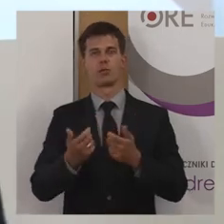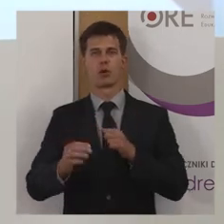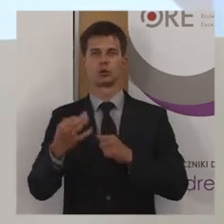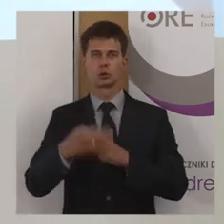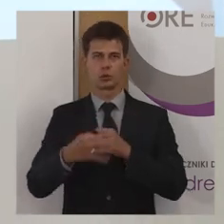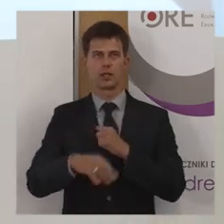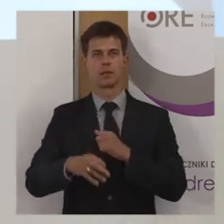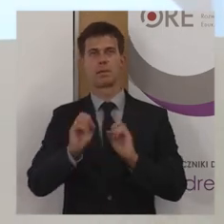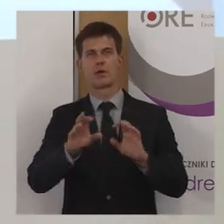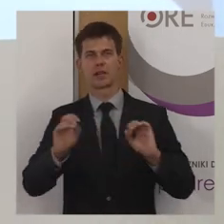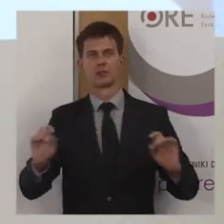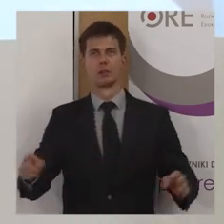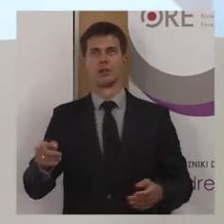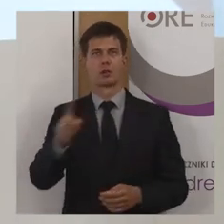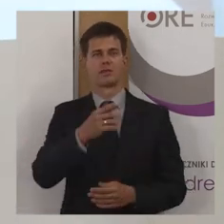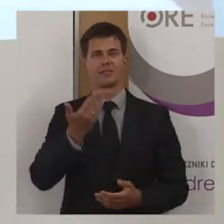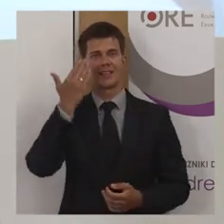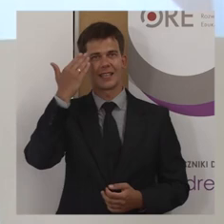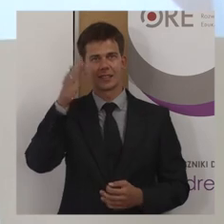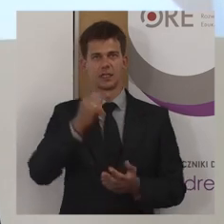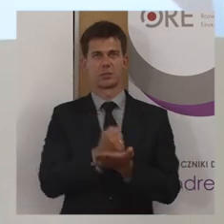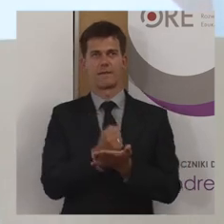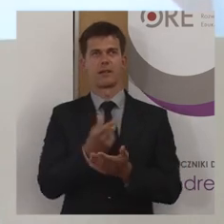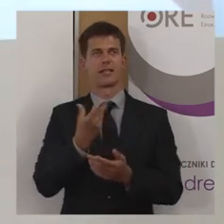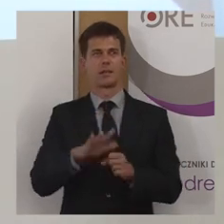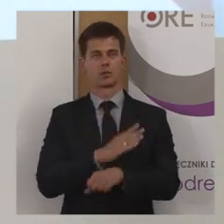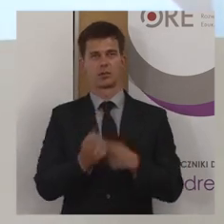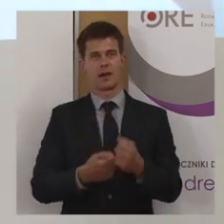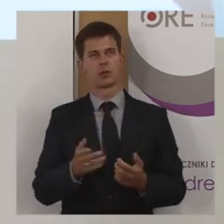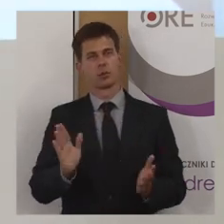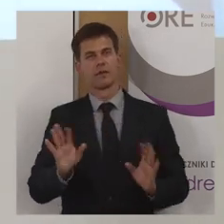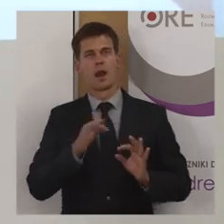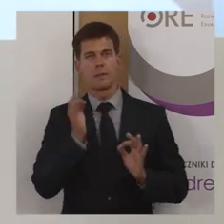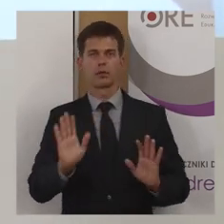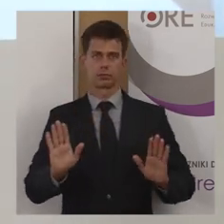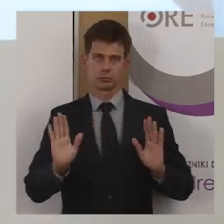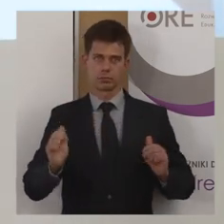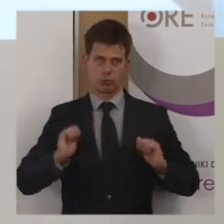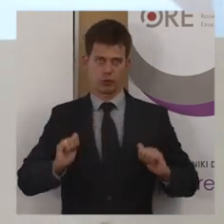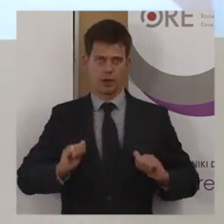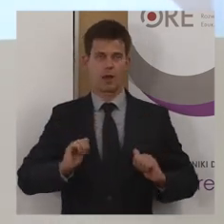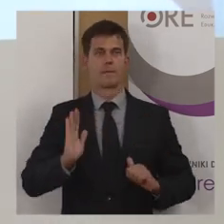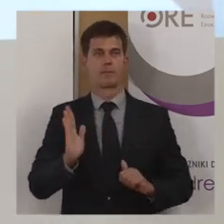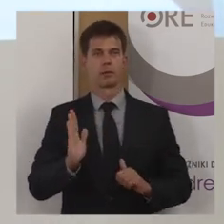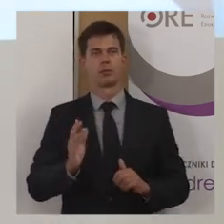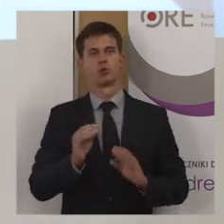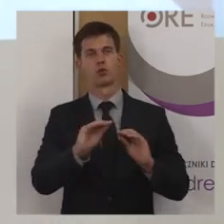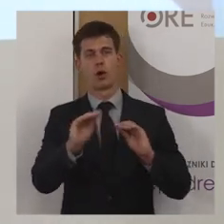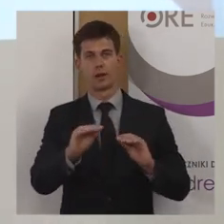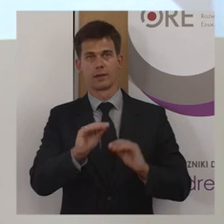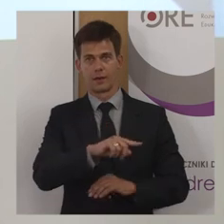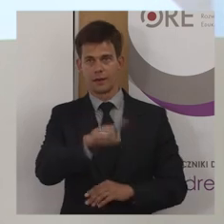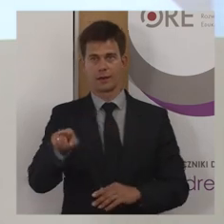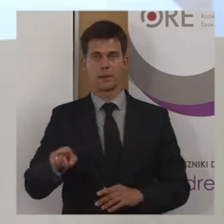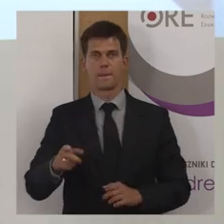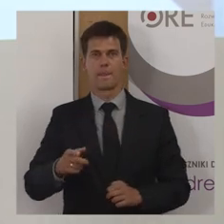i oni zwyczajnie nie mają kompetencji, aby tego typu dostosowania w pełni zrobić. Natomiast po to właśnie ich szkoliliśmy i też padło